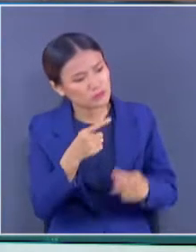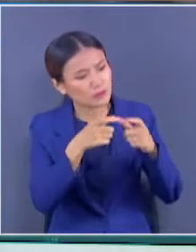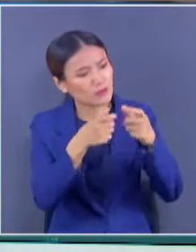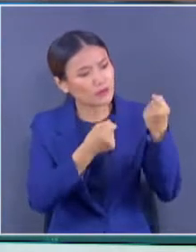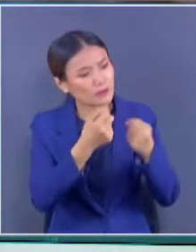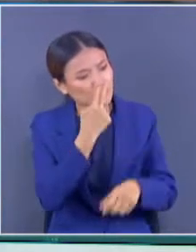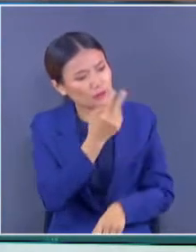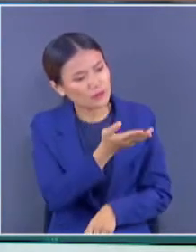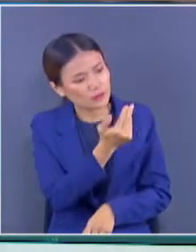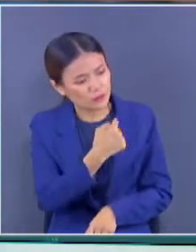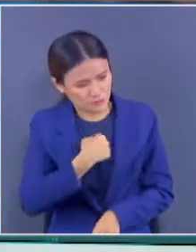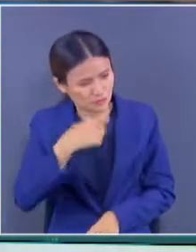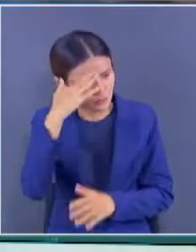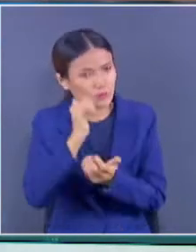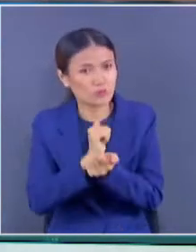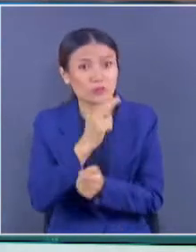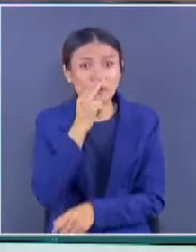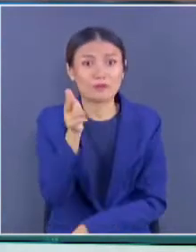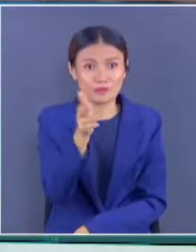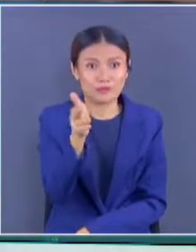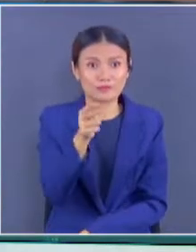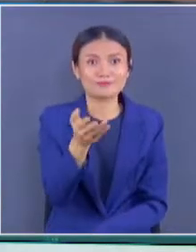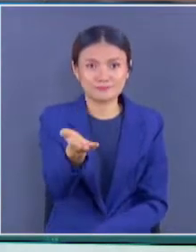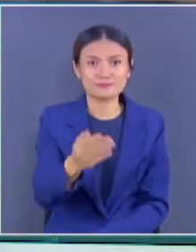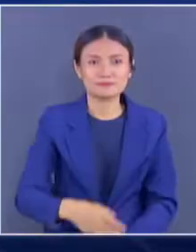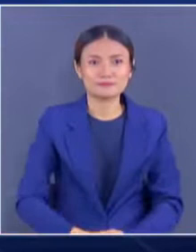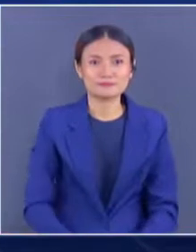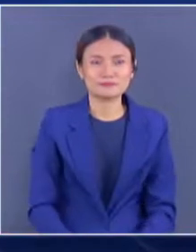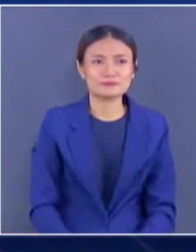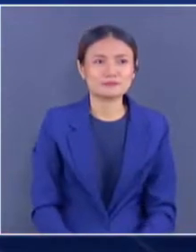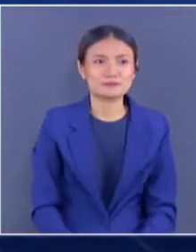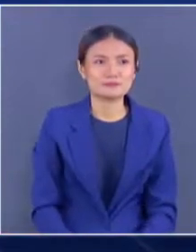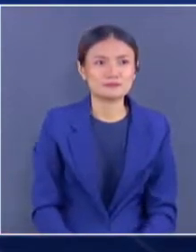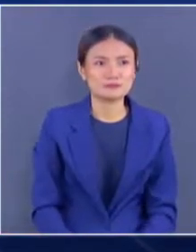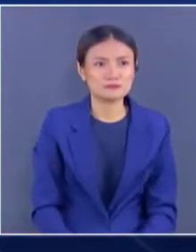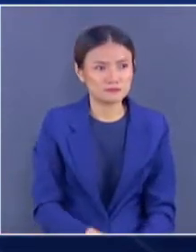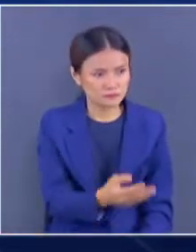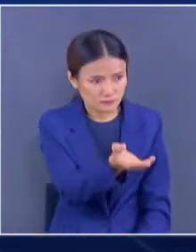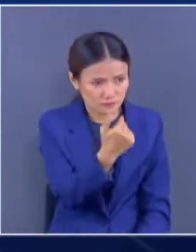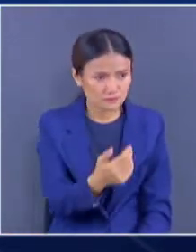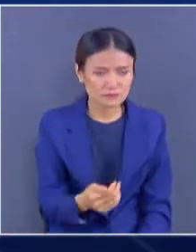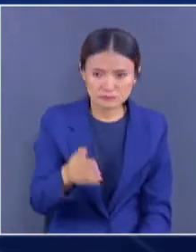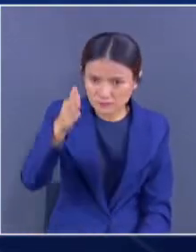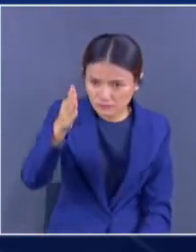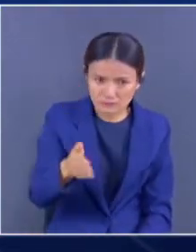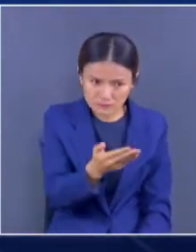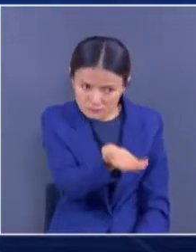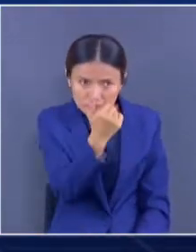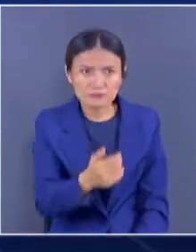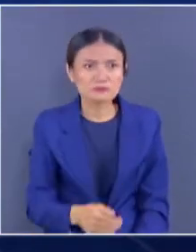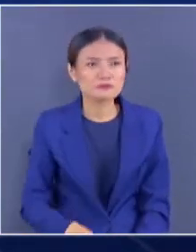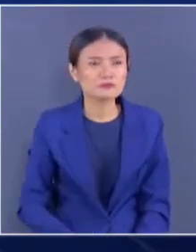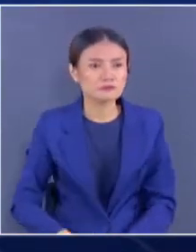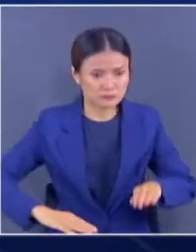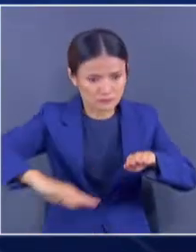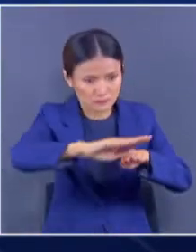จครับพาคุณผู้ชมไปดูคลิปนี้ที่ผู้เสียหายเขาถ่ายเอาไว้ครับ เปิดกระจกกูขวางนำมาแล้ว โ